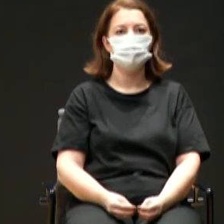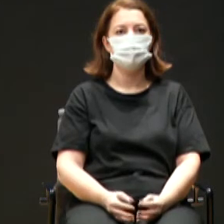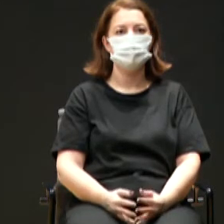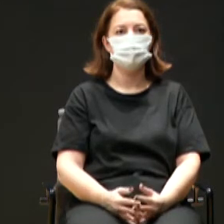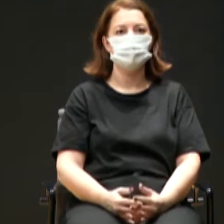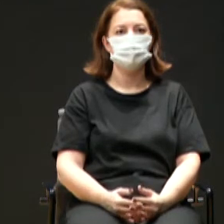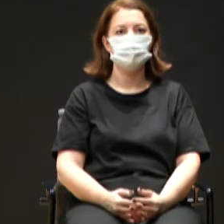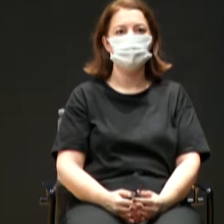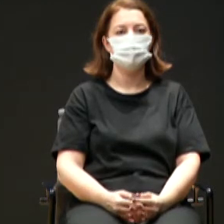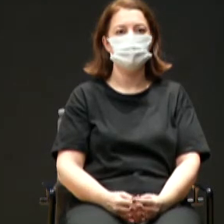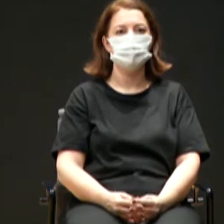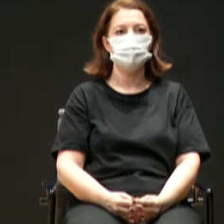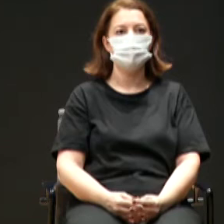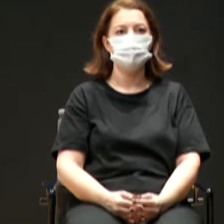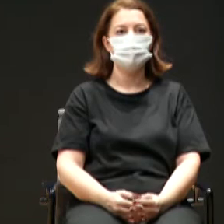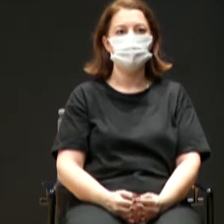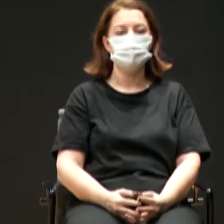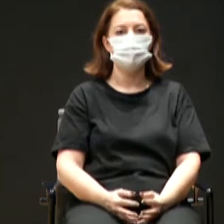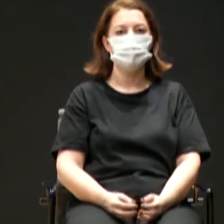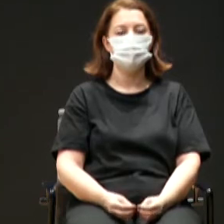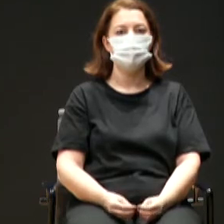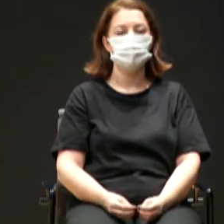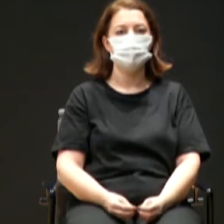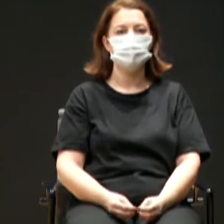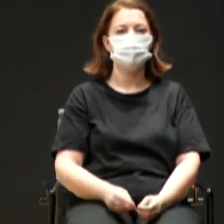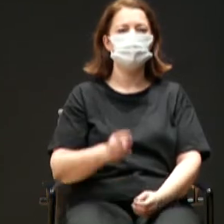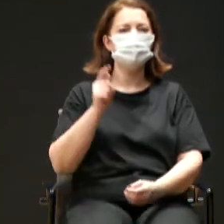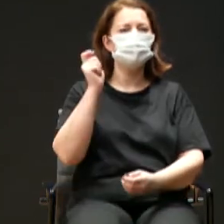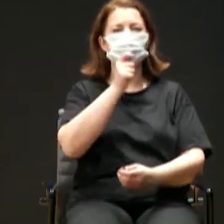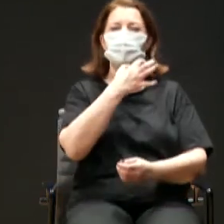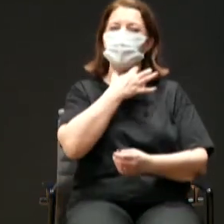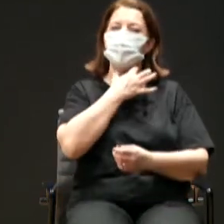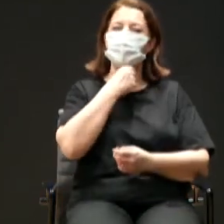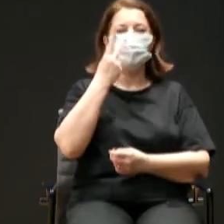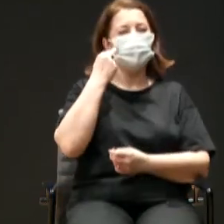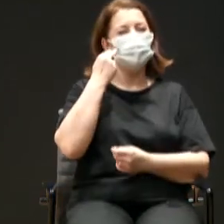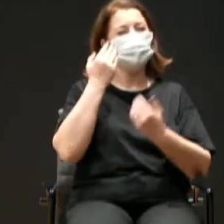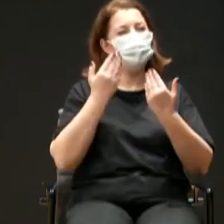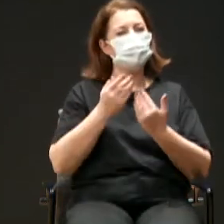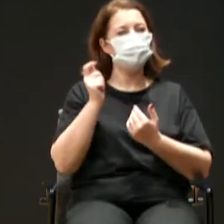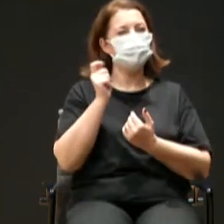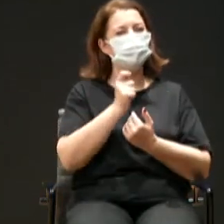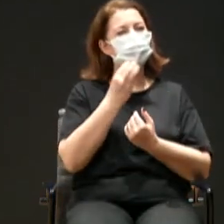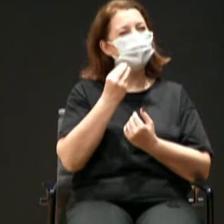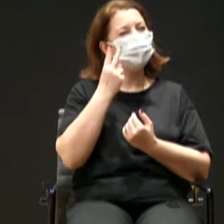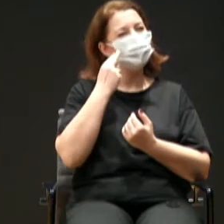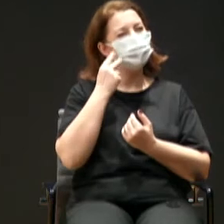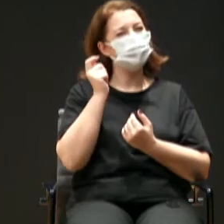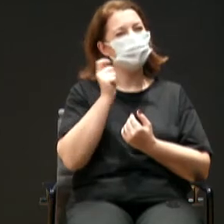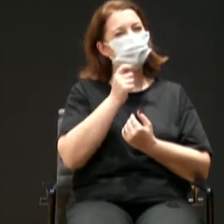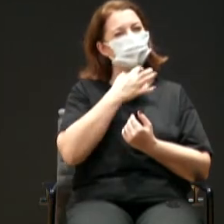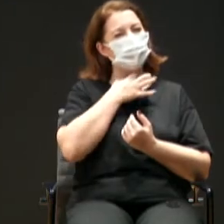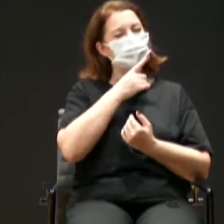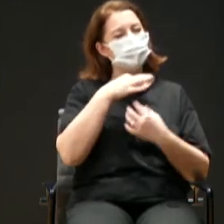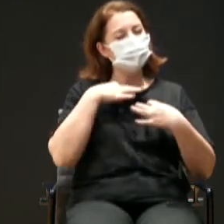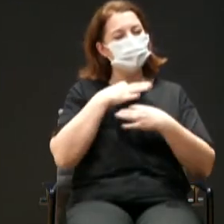Mustafa Bey. Mustafa Bey. Mustafa Bey. Lütfen, lütfen, lütfen nezaketinizi koruyun. Sizi